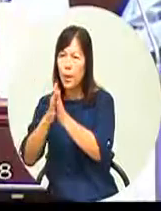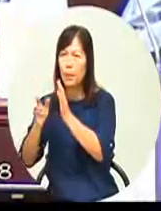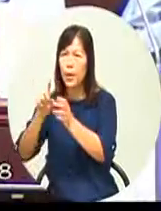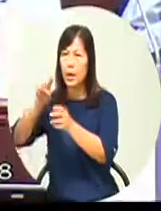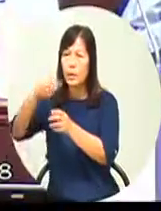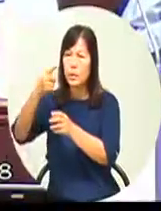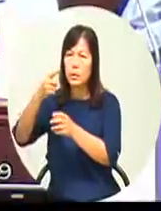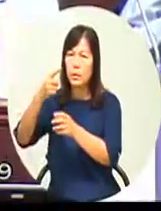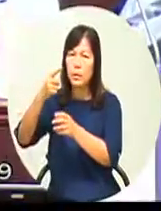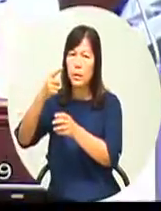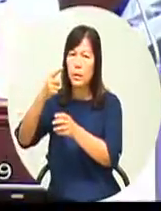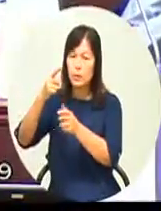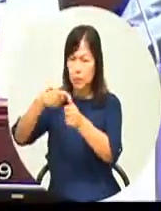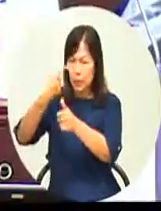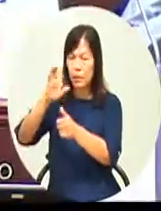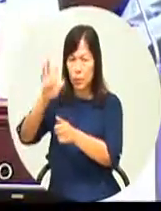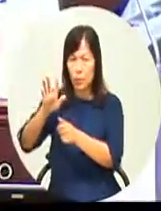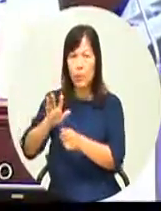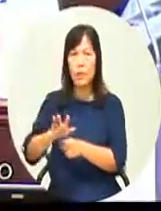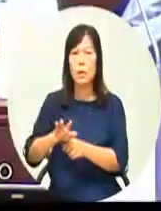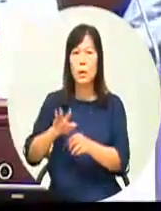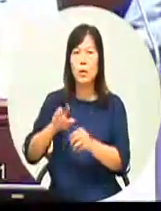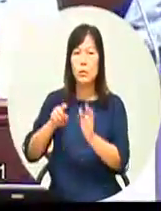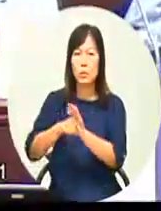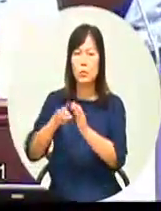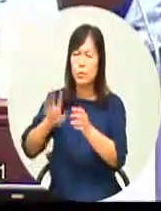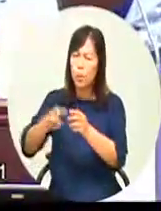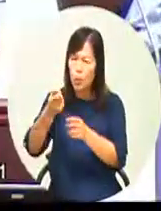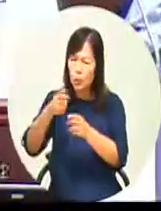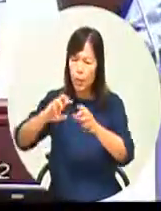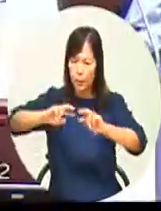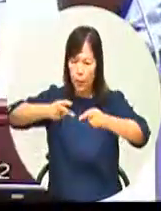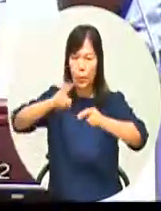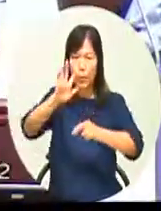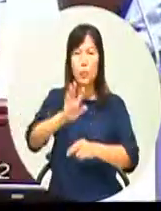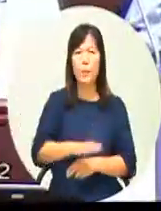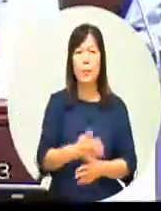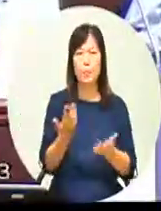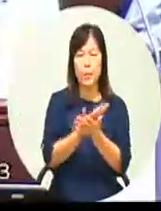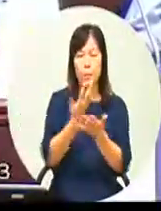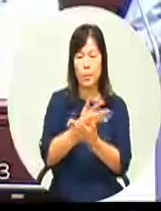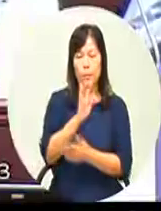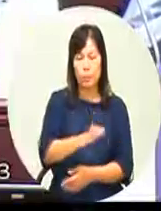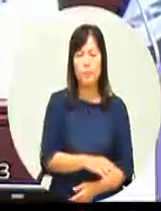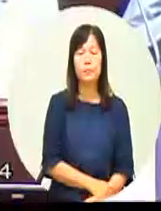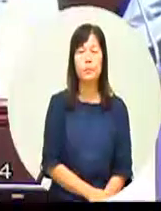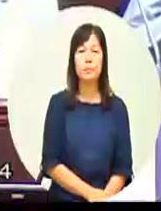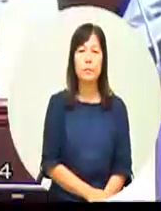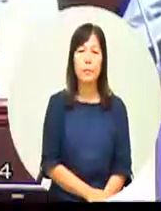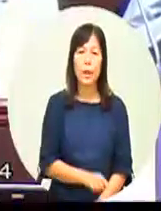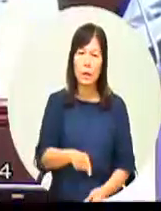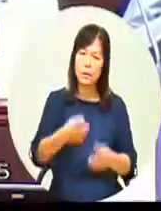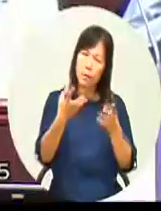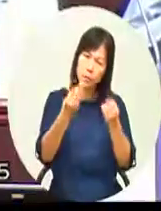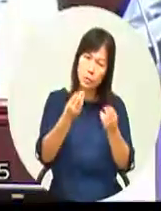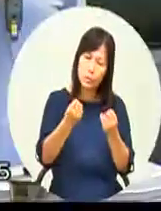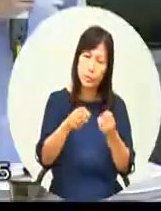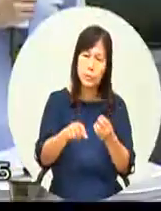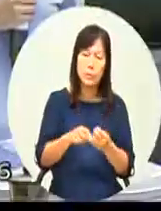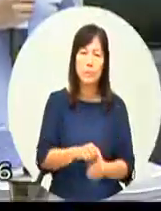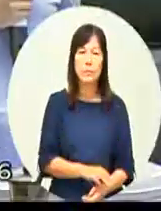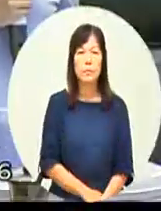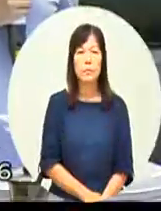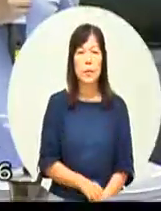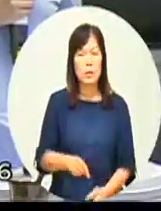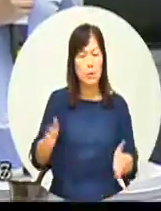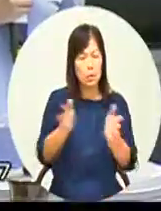名，对，它是第一名。好，所以这个部分当然有一些改变。 谢谢局长。这个数字哈，这